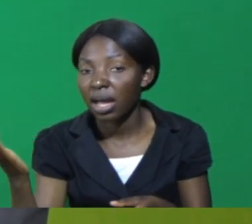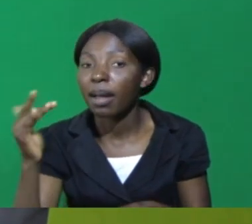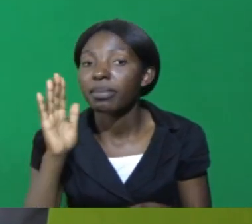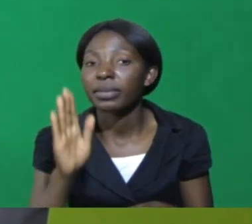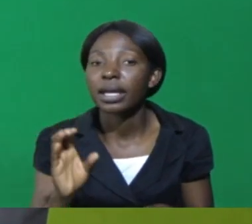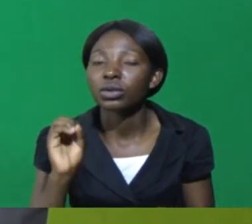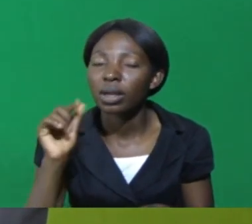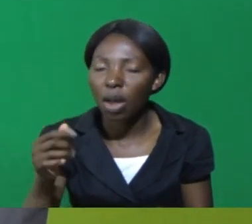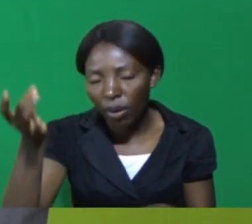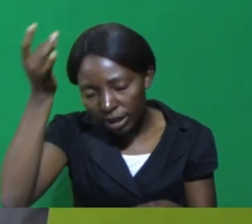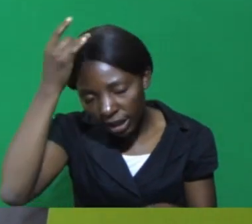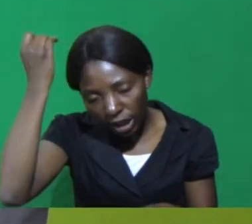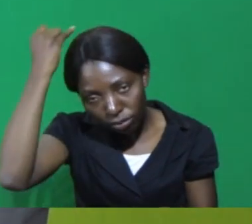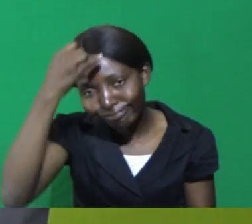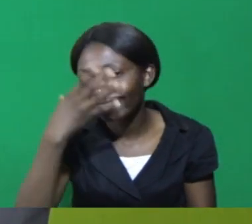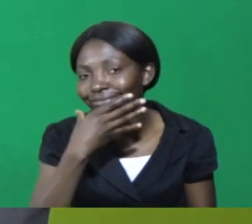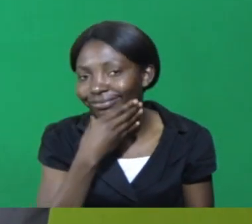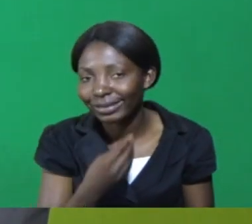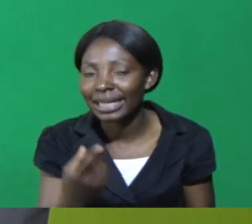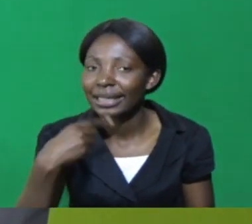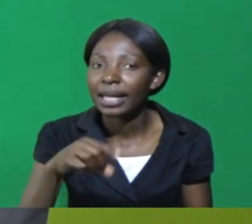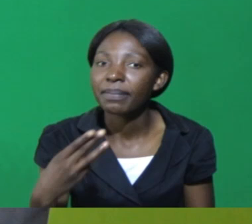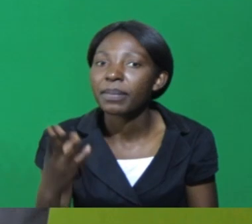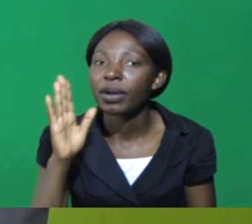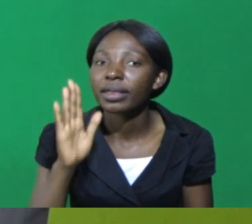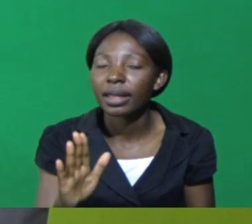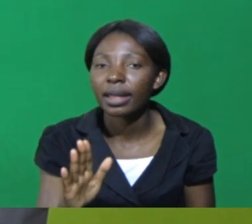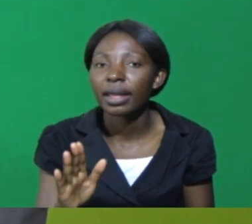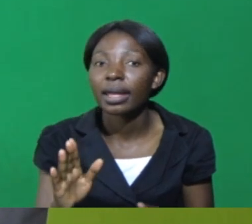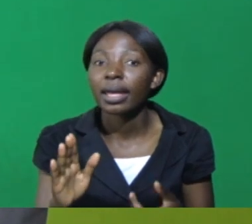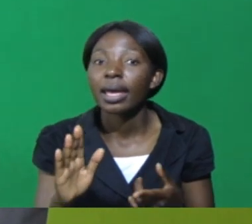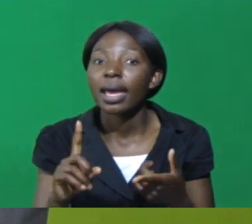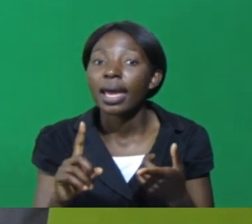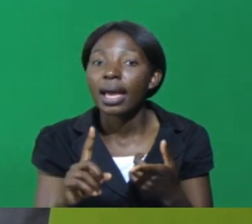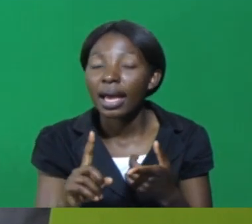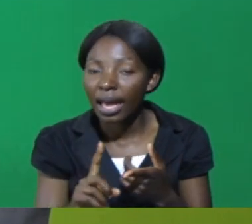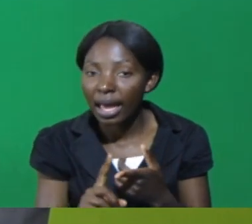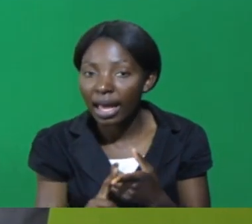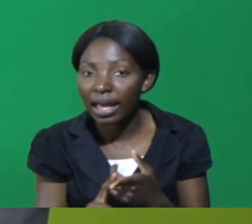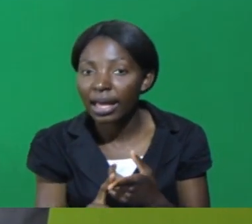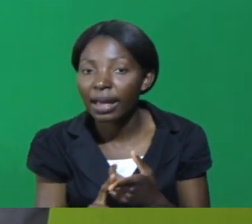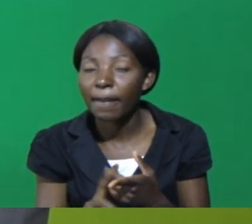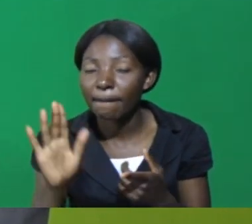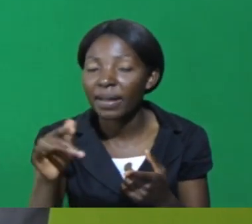mambo waIsraeri akatuma vanhu ikoko kwaakavudzwa nokunyeverwa nomunhu